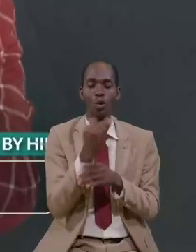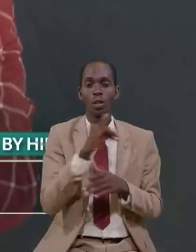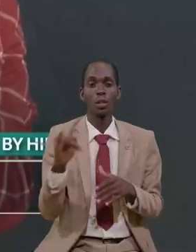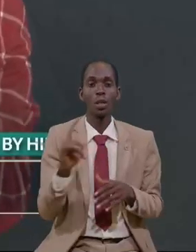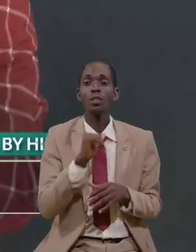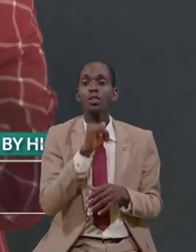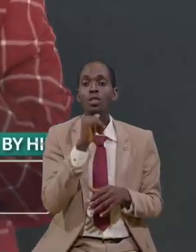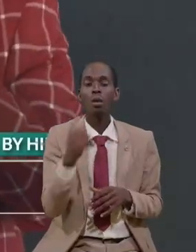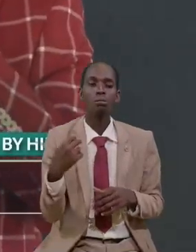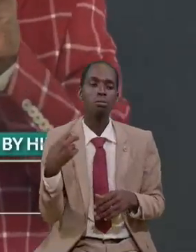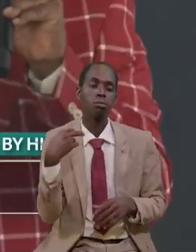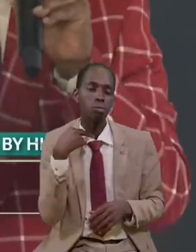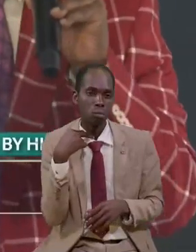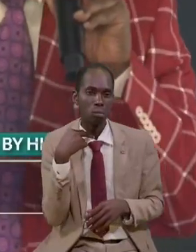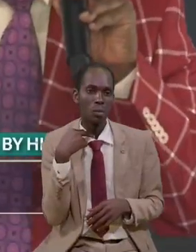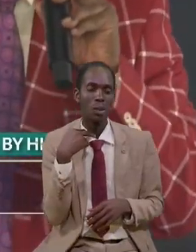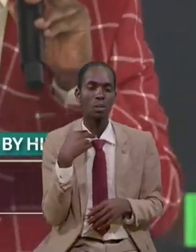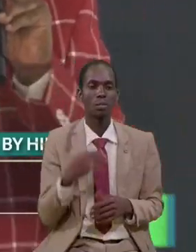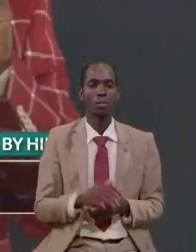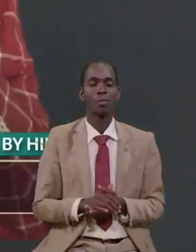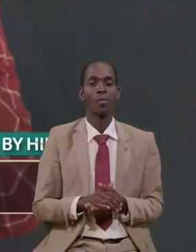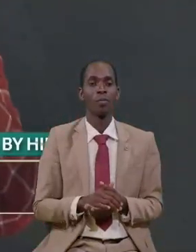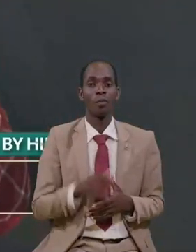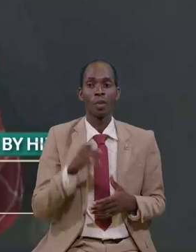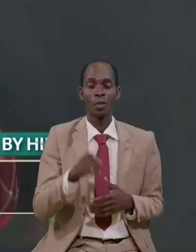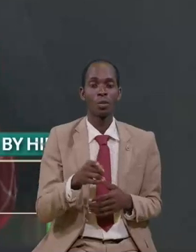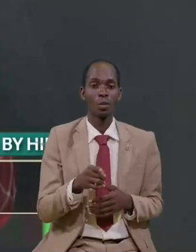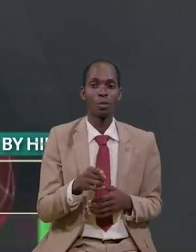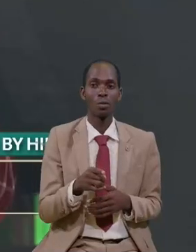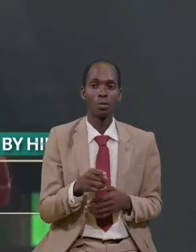Croissant et non foulé aux pieds.